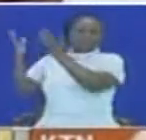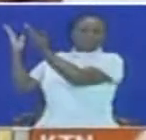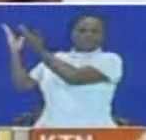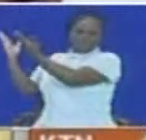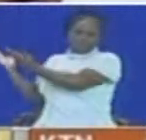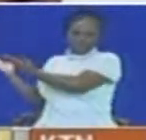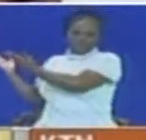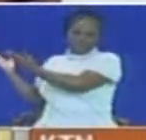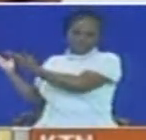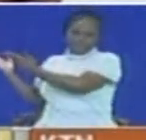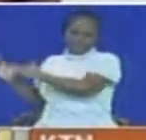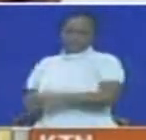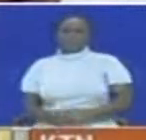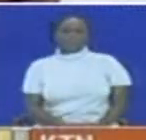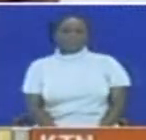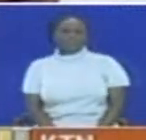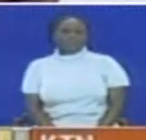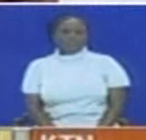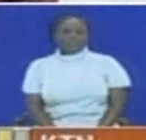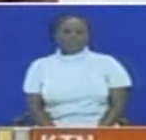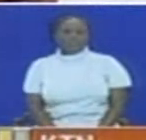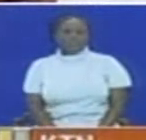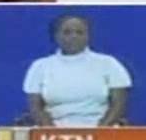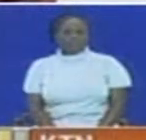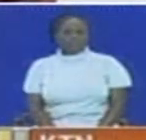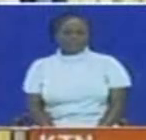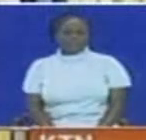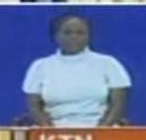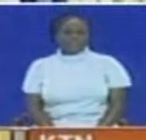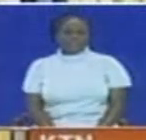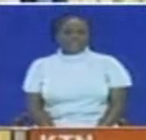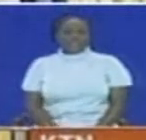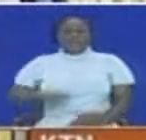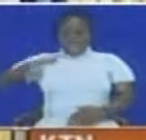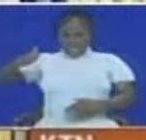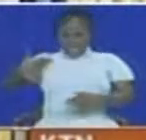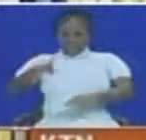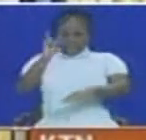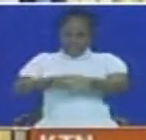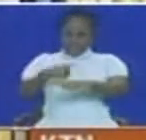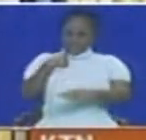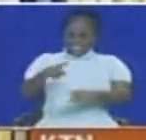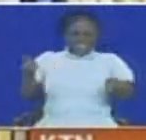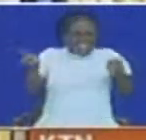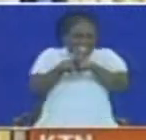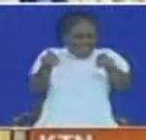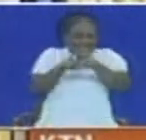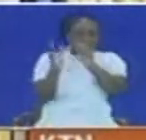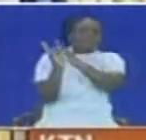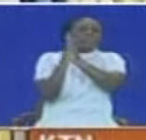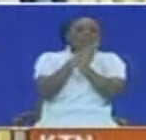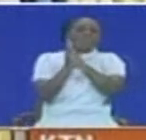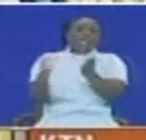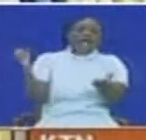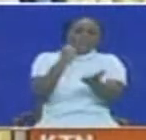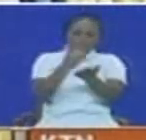Nagila Crispin, Anthony Kimani, Mugure Thande, Njoki Mwangi. Every time we are told the same story that these